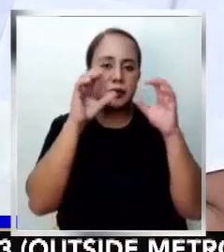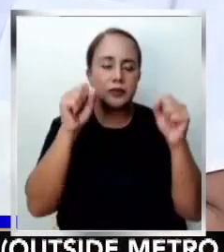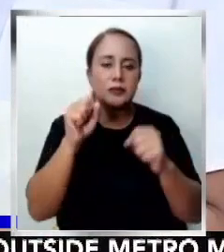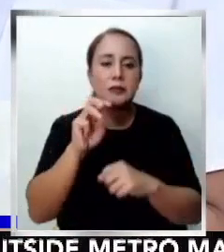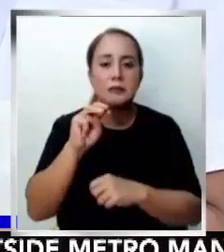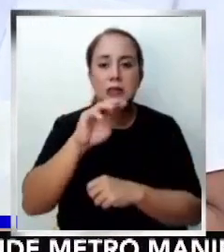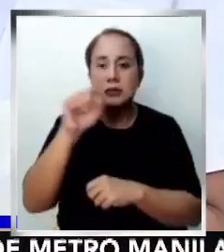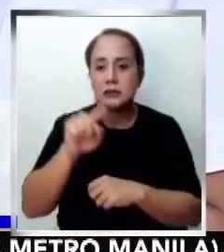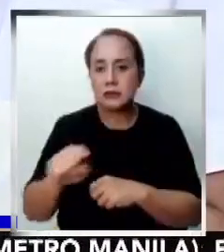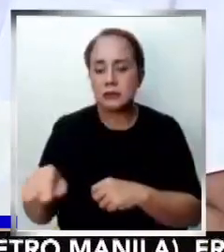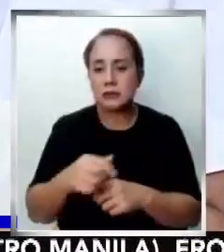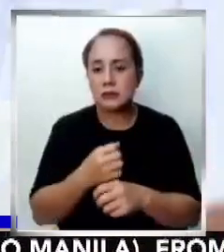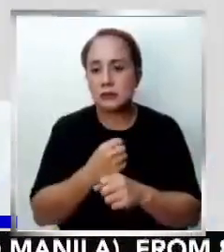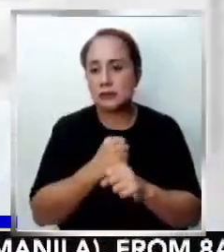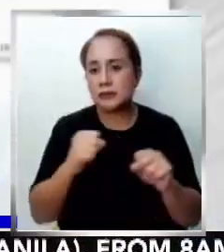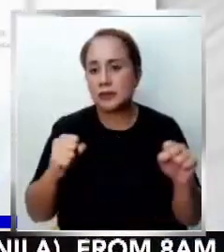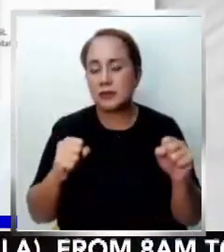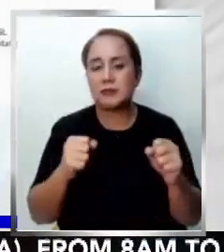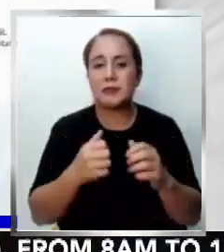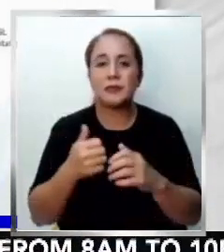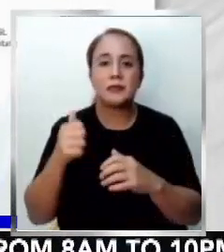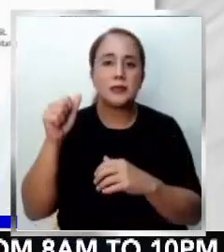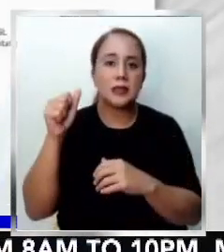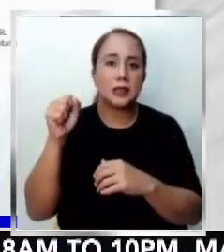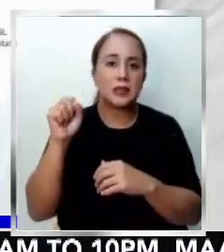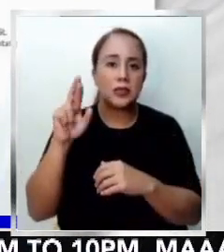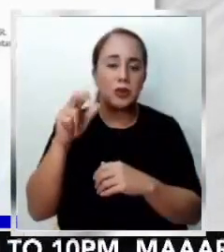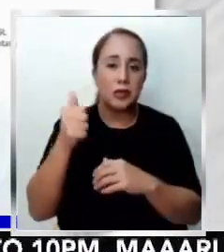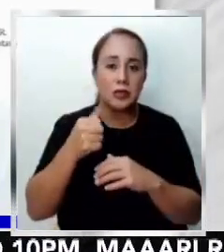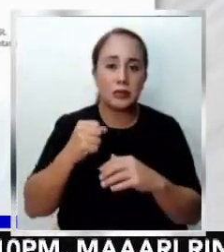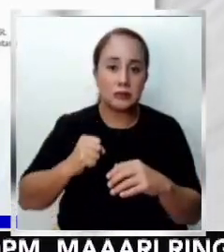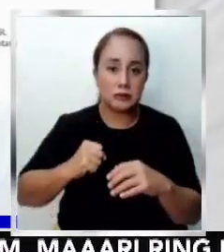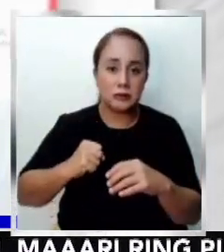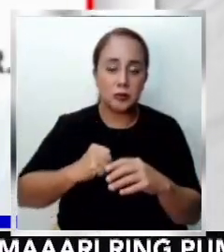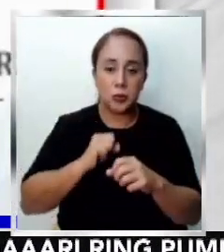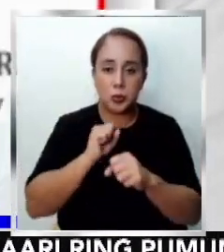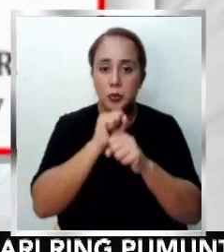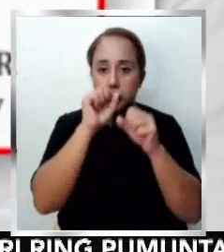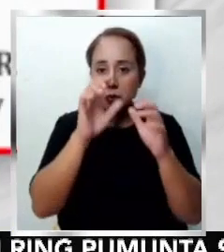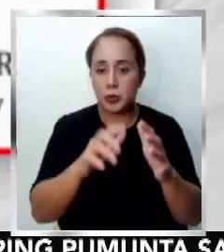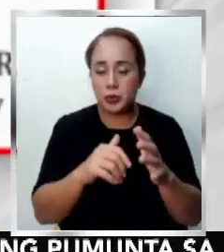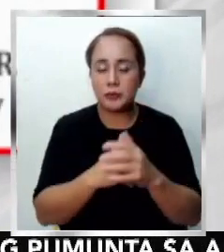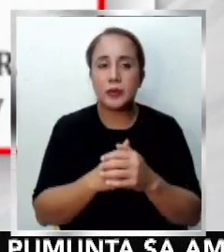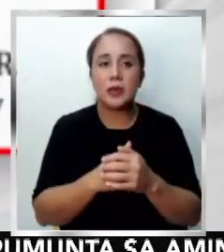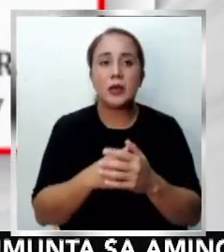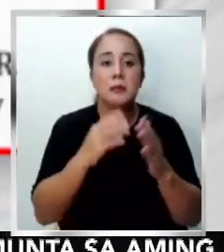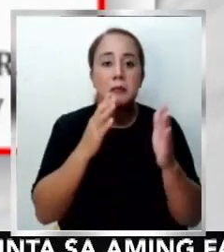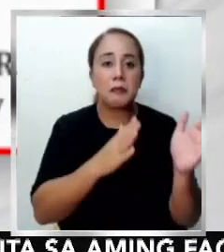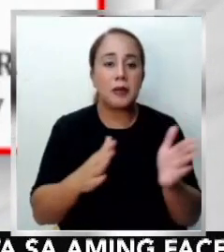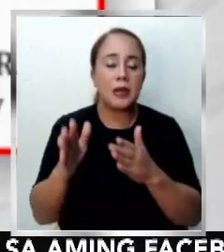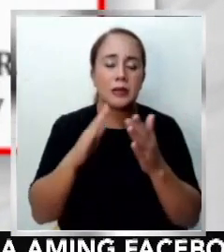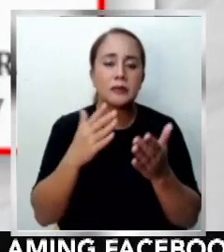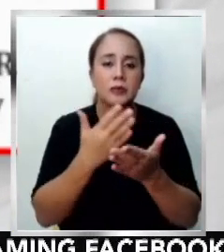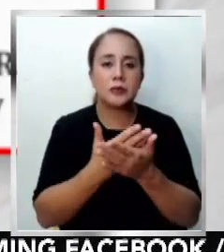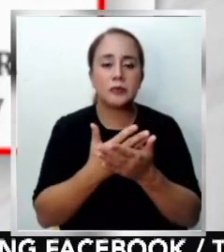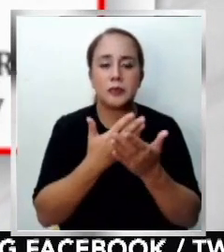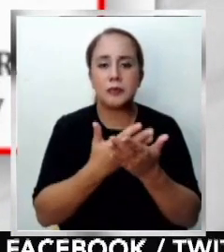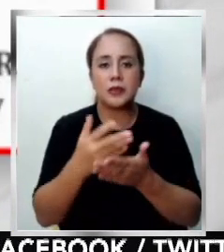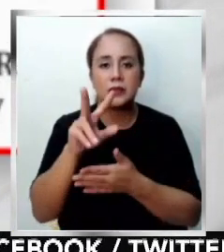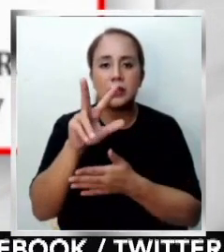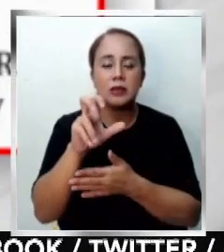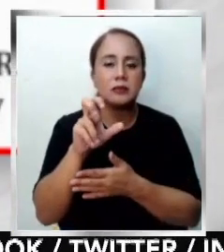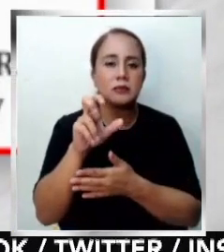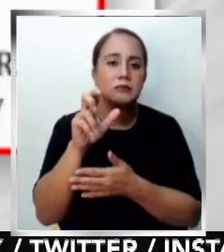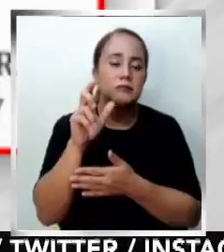sa kaso ang mga kawani ng SRA kahit na napigilan ng Sugar Order No. 4 o ang planong pag-aangkat ng 300,000 metric tons ng